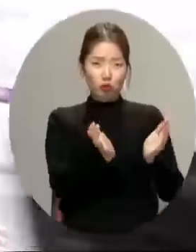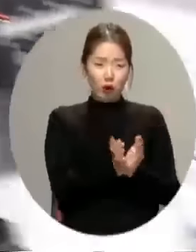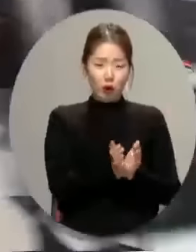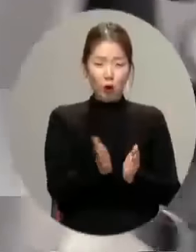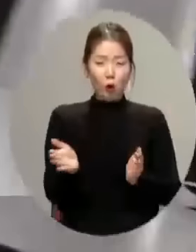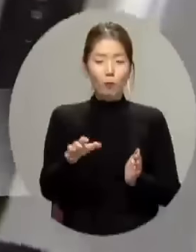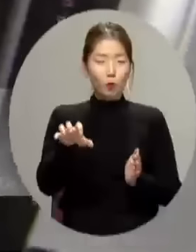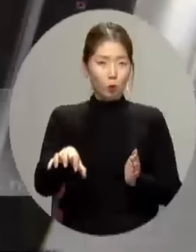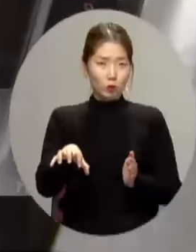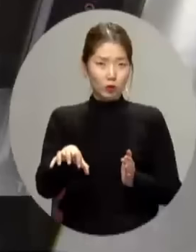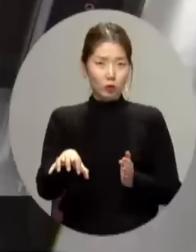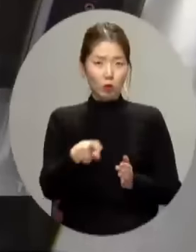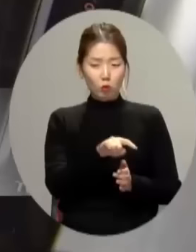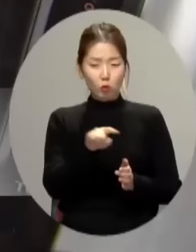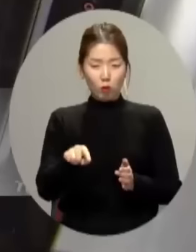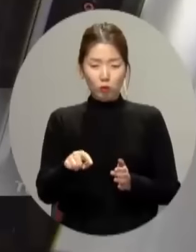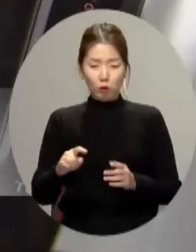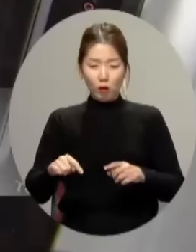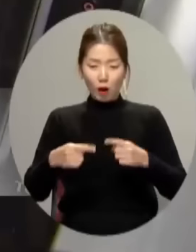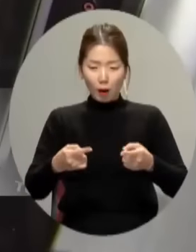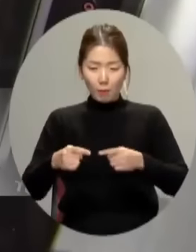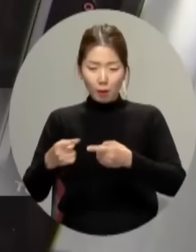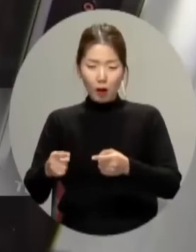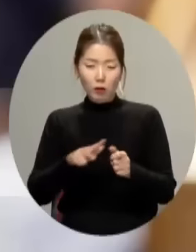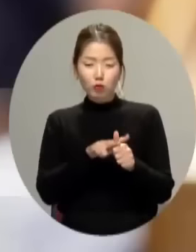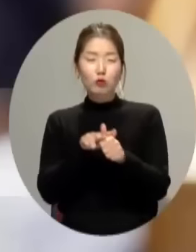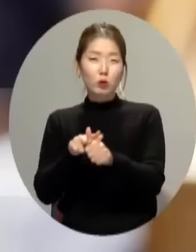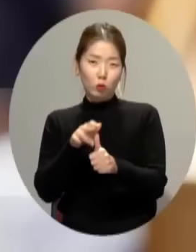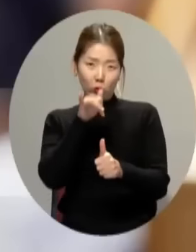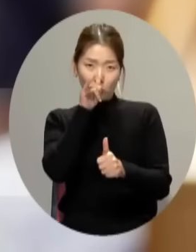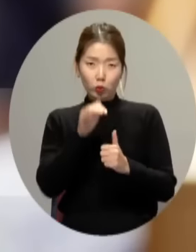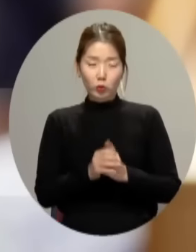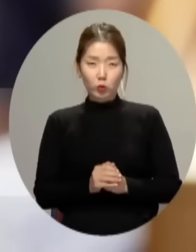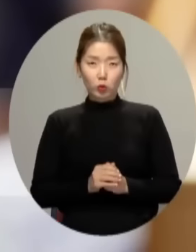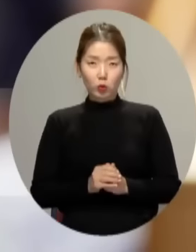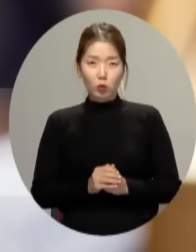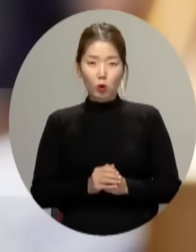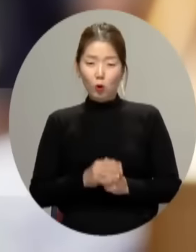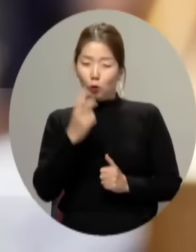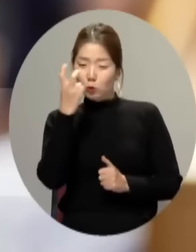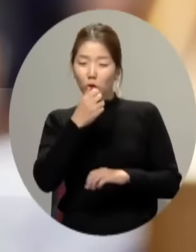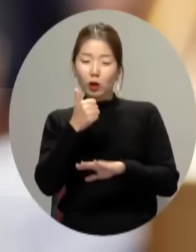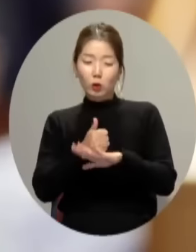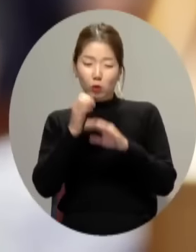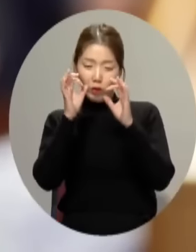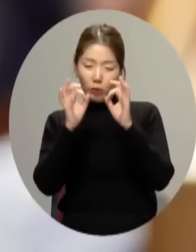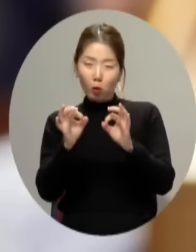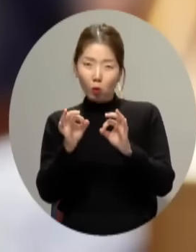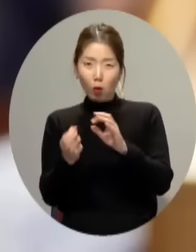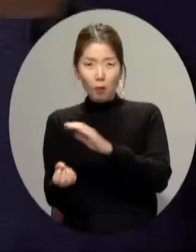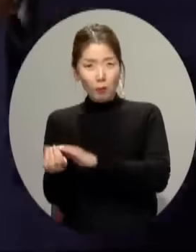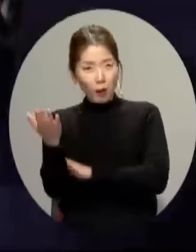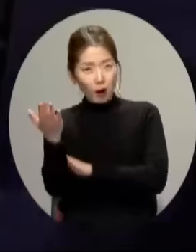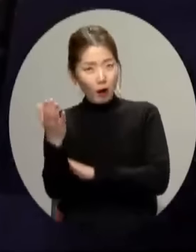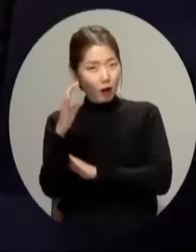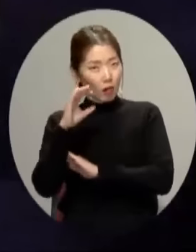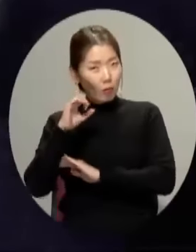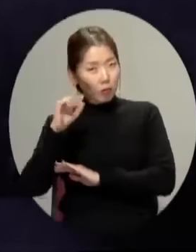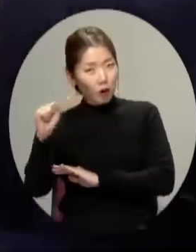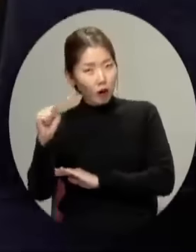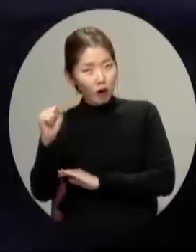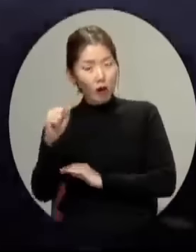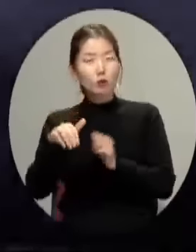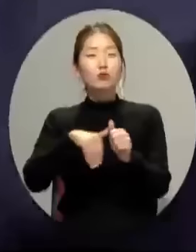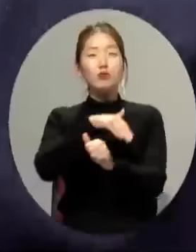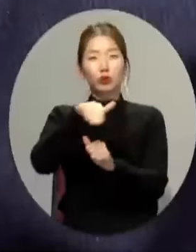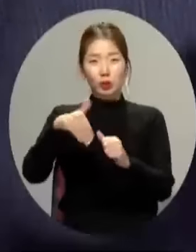없는 곳에서 경함 양상이 뚜렷하기 때문입니다 여론 조사의 향방에 따라 대세론을 일으켜 승기를 잡을 수